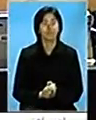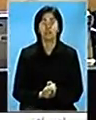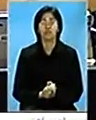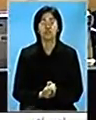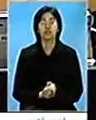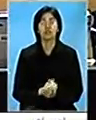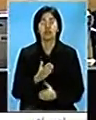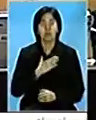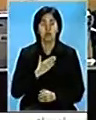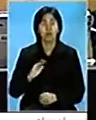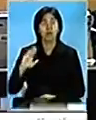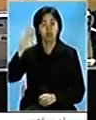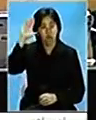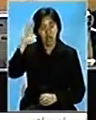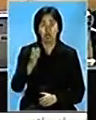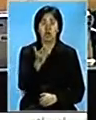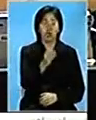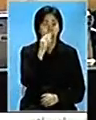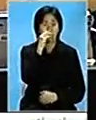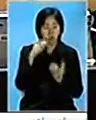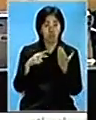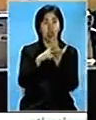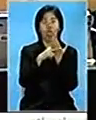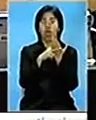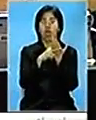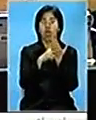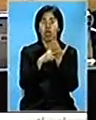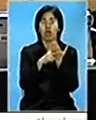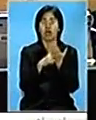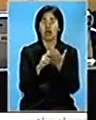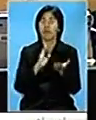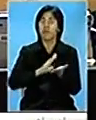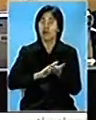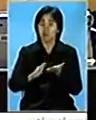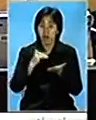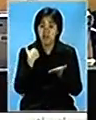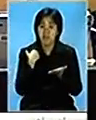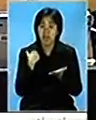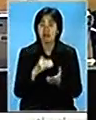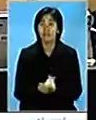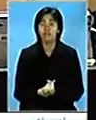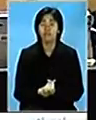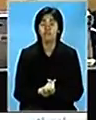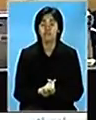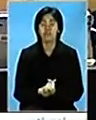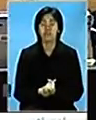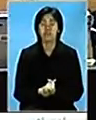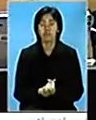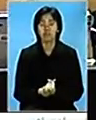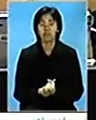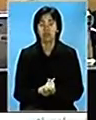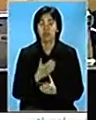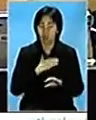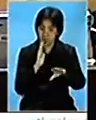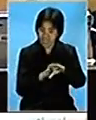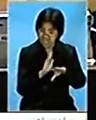ผมก็ให้เขาประท้วงแล้วอยู่ๆคุณก็มาสอดแทรกอย่างเงี้ยเขาเรียกว่ามีมารยาทไหมครับอย่าง น ี ้ ผมในฐานะประธานผมก็เ